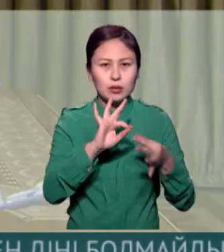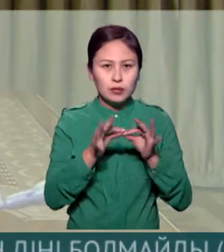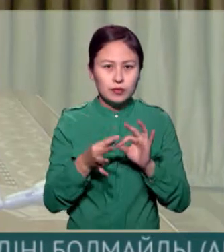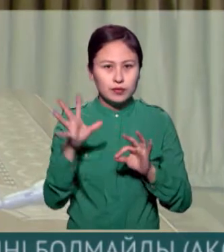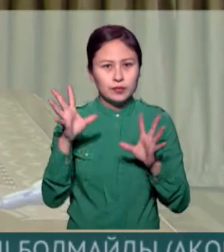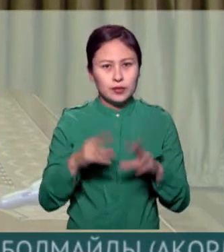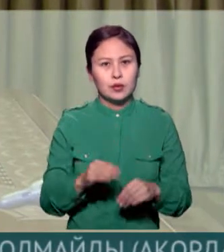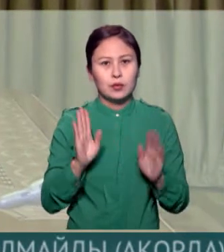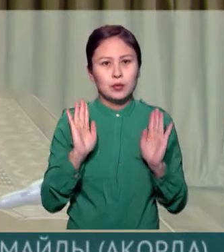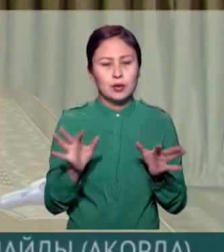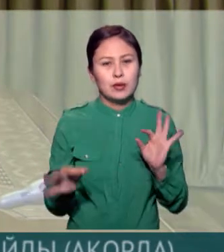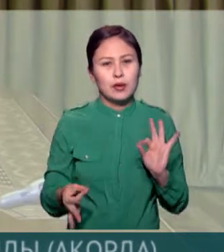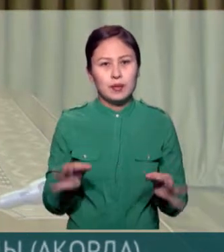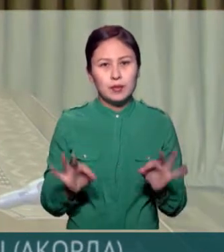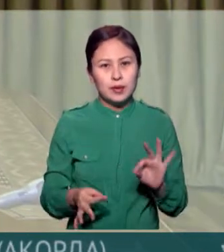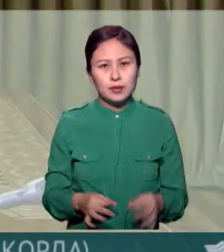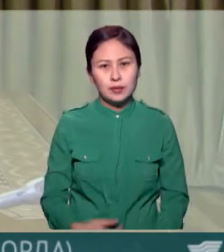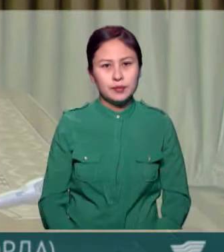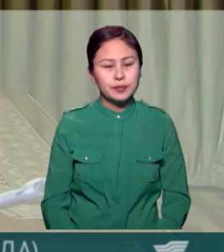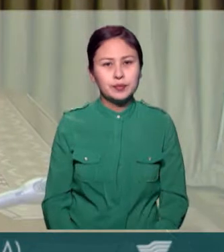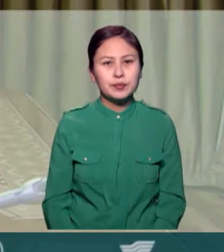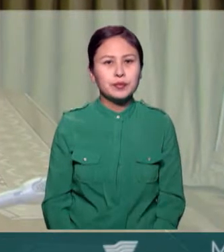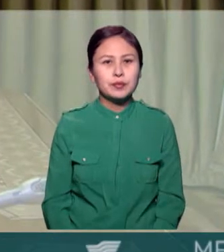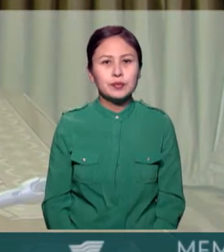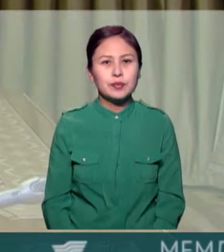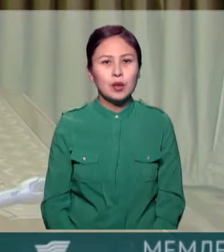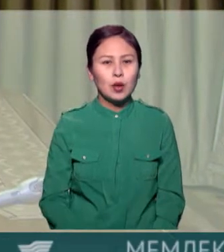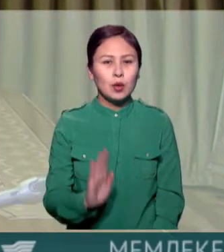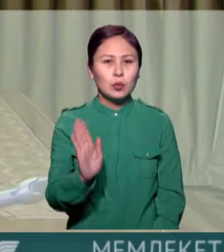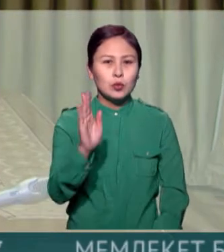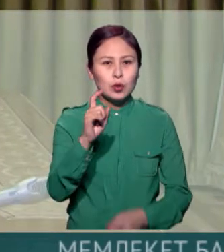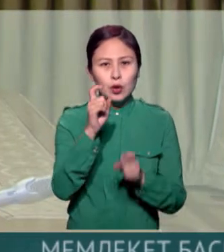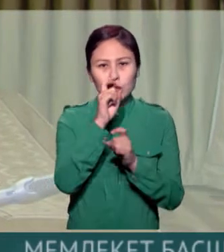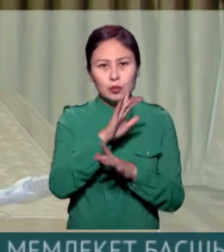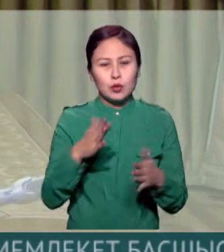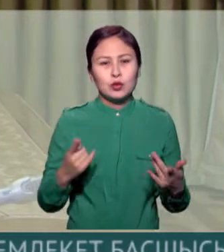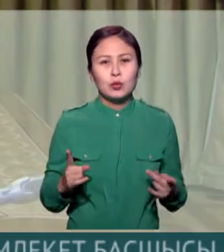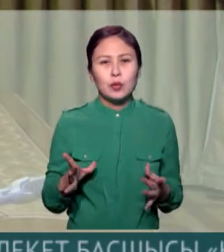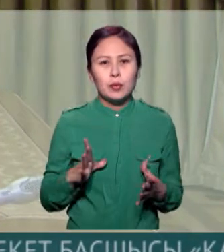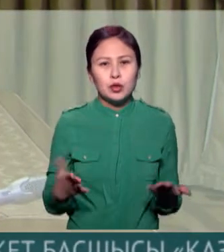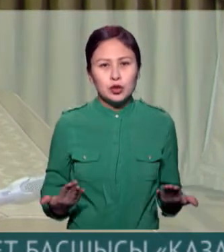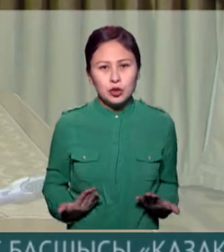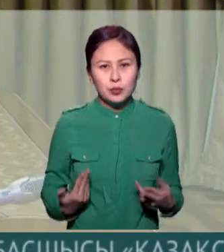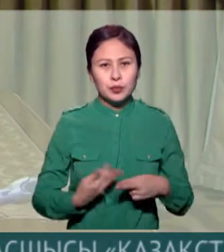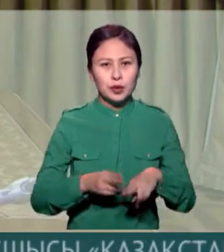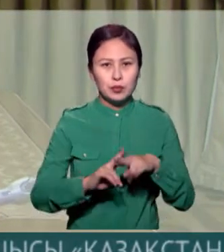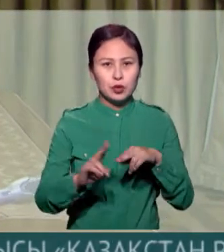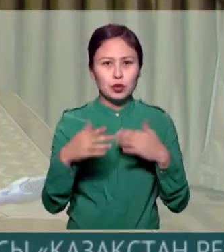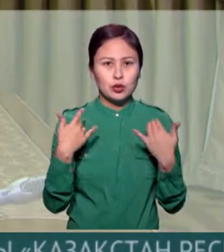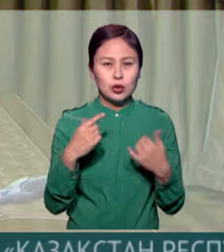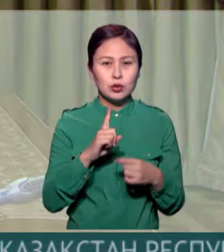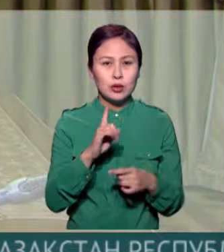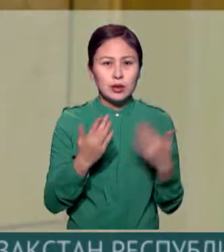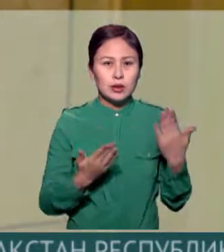барлығы түптеп келгенде халықтың қамы. Болашақта жауын болмасын деп. Қазір қиындау болса да кейін жақсы болсын